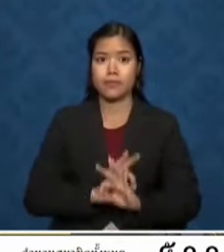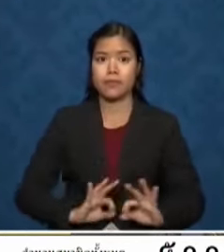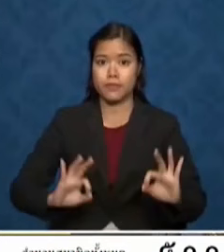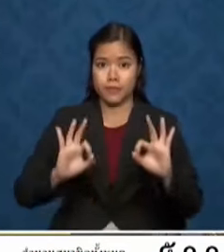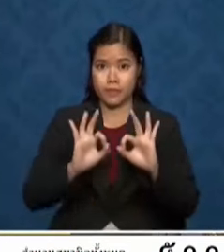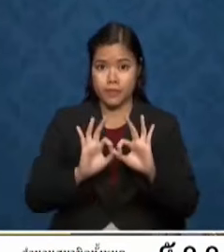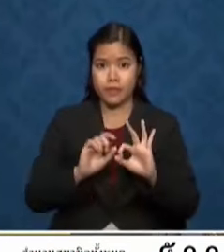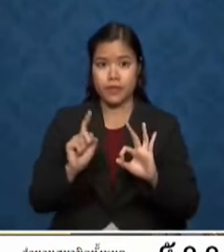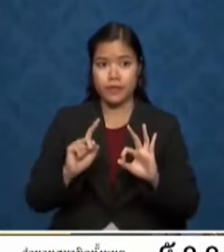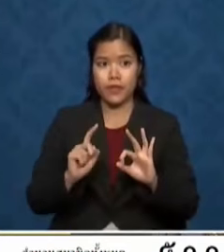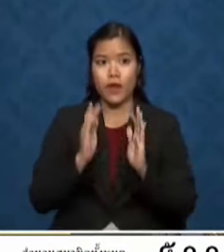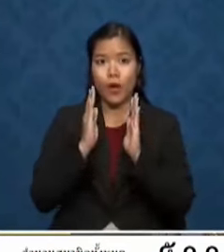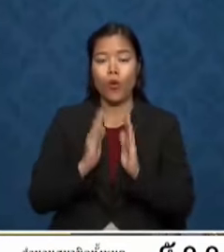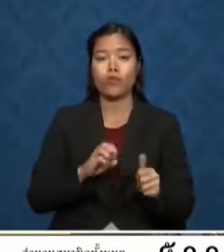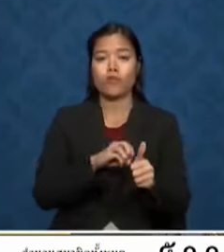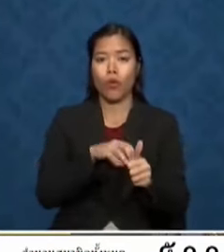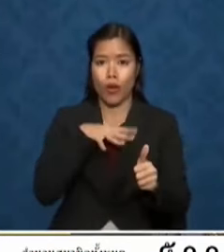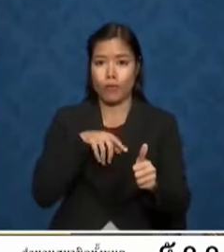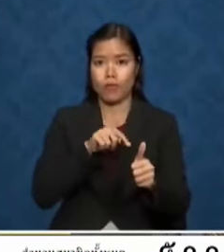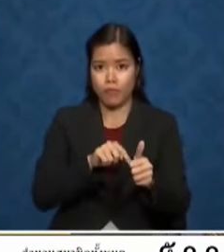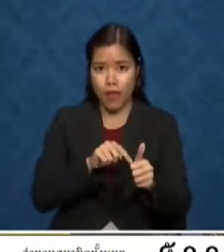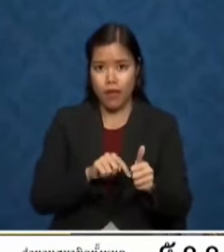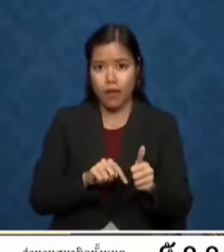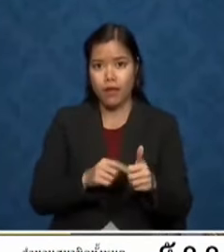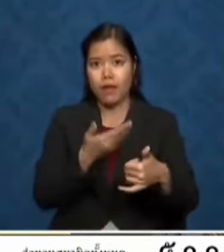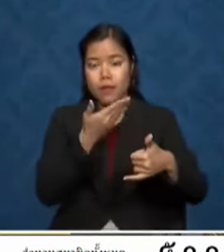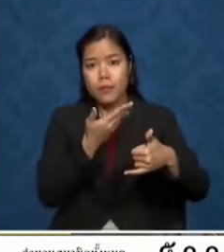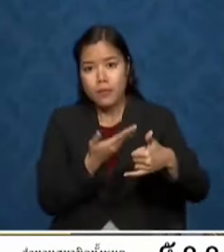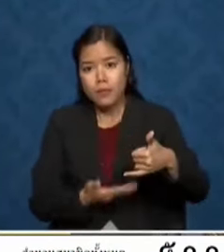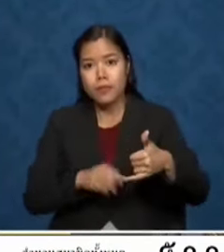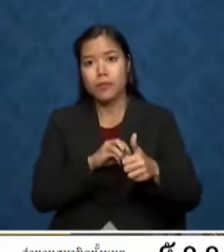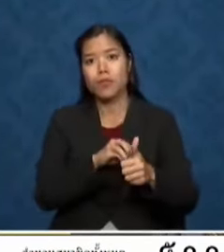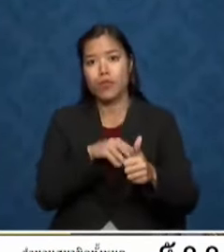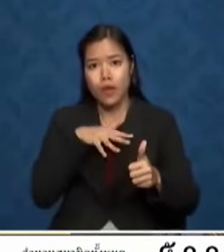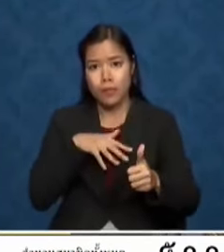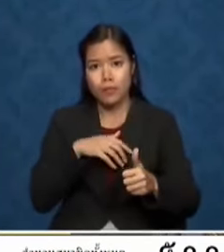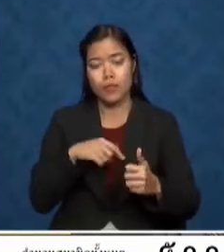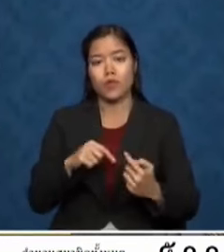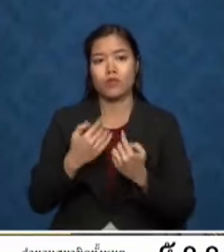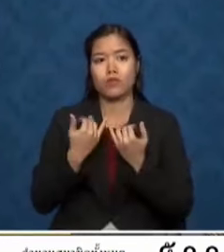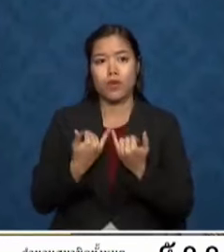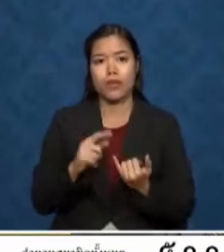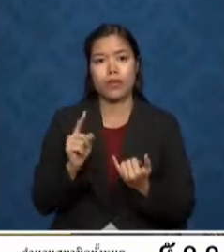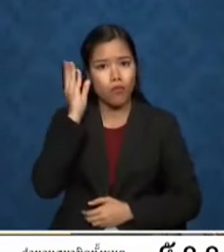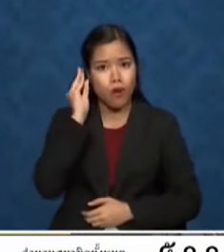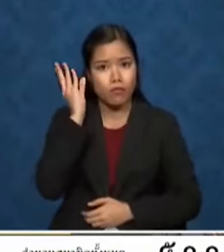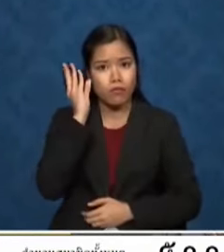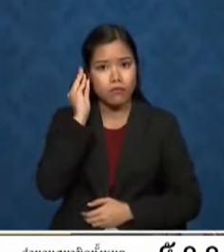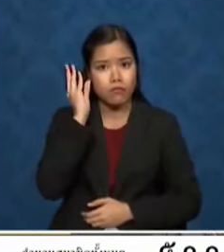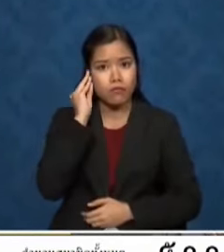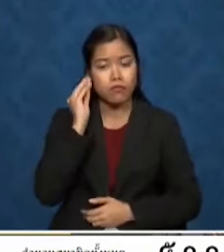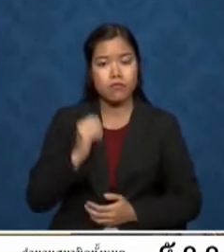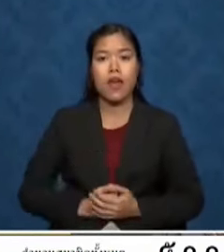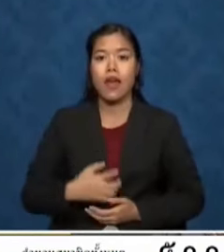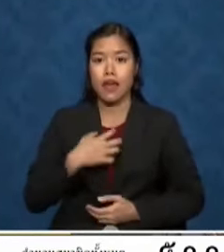ครับของคนที่เป็นผู้นำแล้วก็เป็นภาวะผู้นำที่มีความสำคัญในศตวรรษที่ 21เลยคือการฟังผม